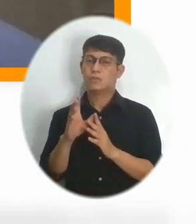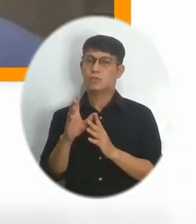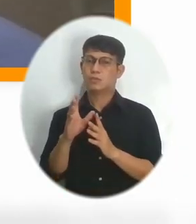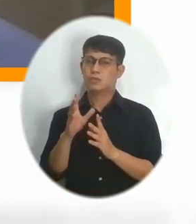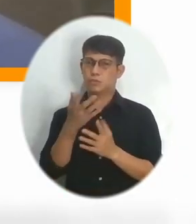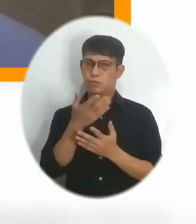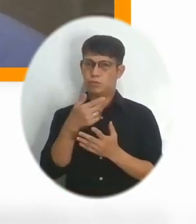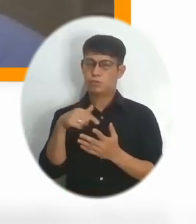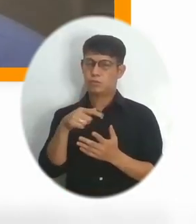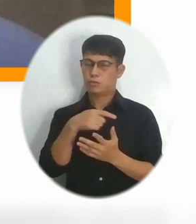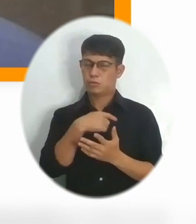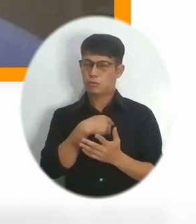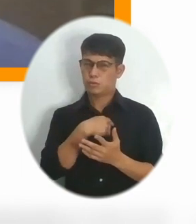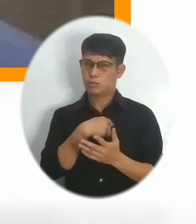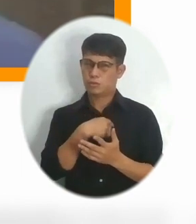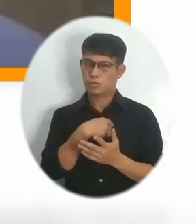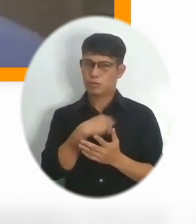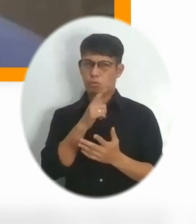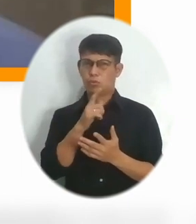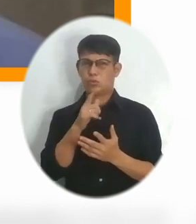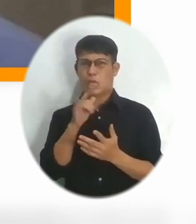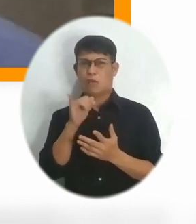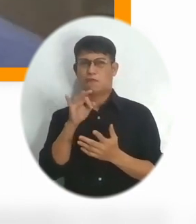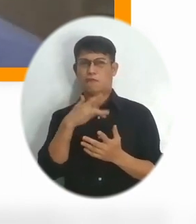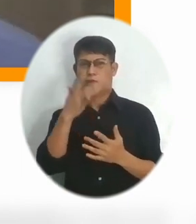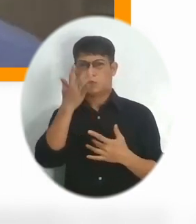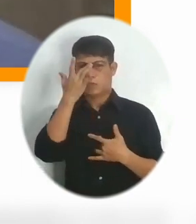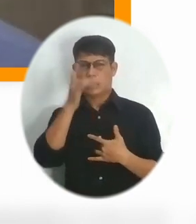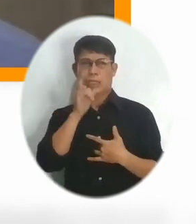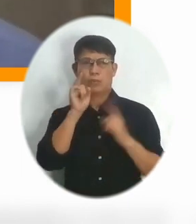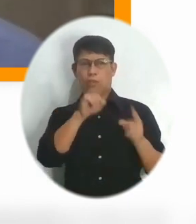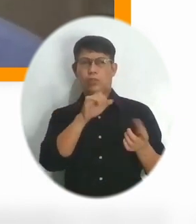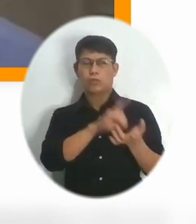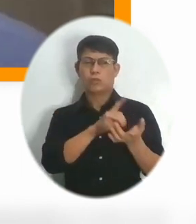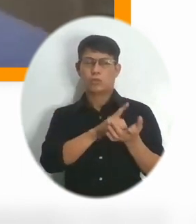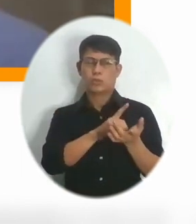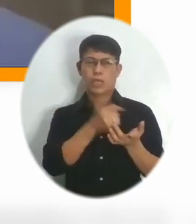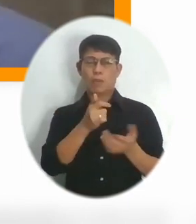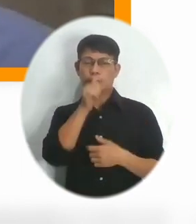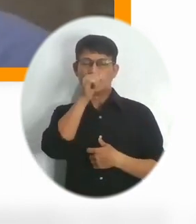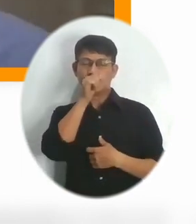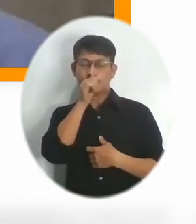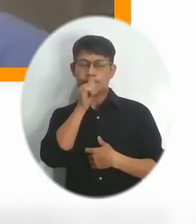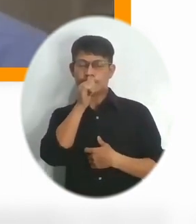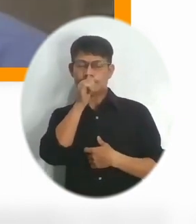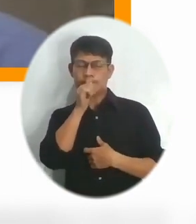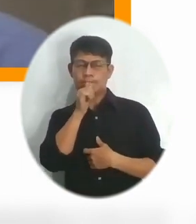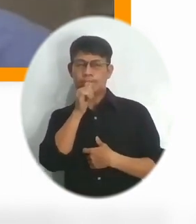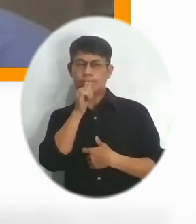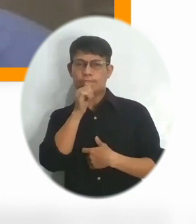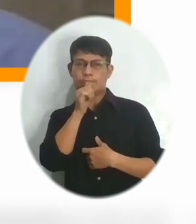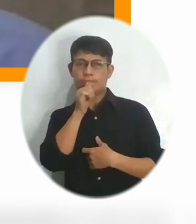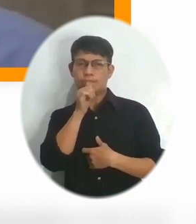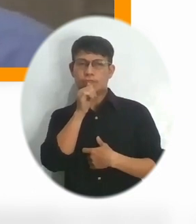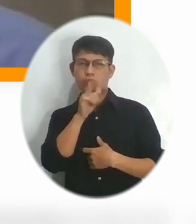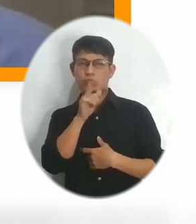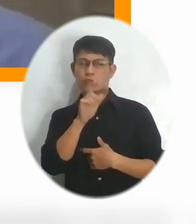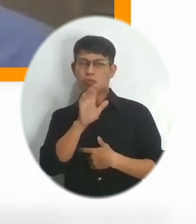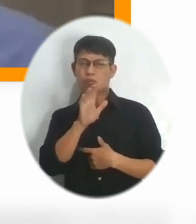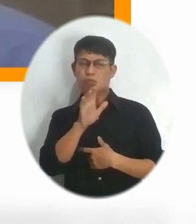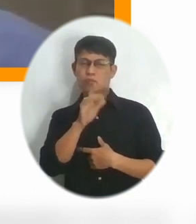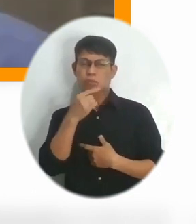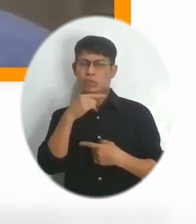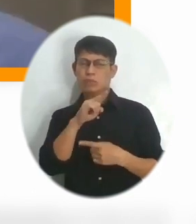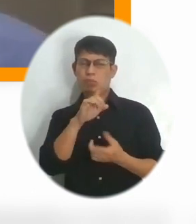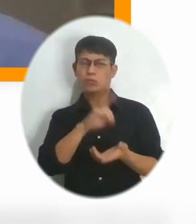Marami sa atin, pag meron nararamdaman na sakit, hindi kaagad ang papatingin sa doktor. Yung iba, tinitiis. At yung iba